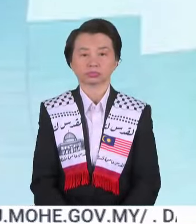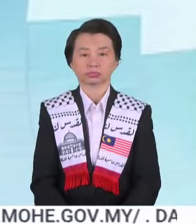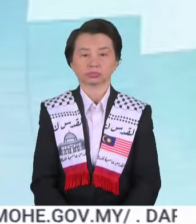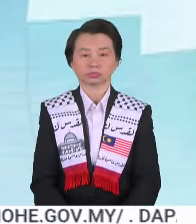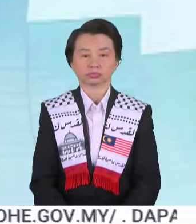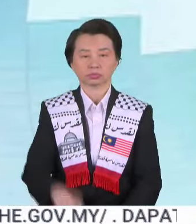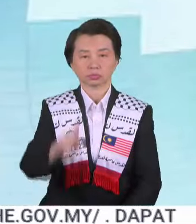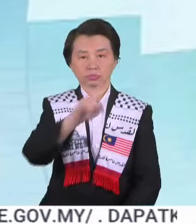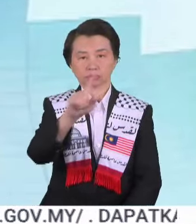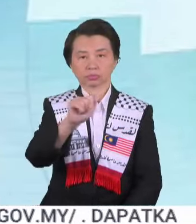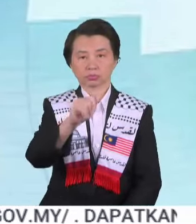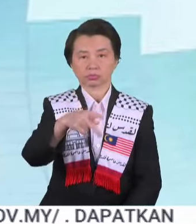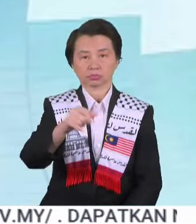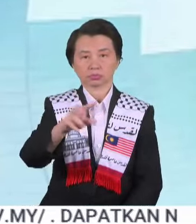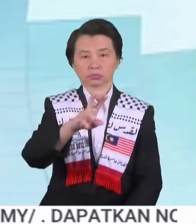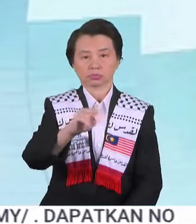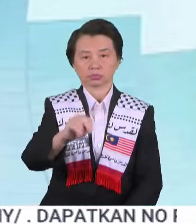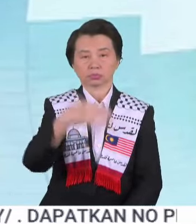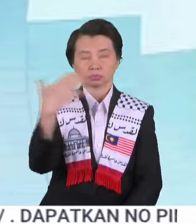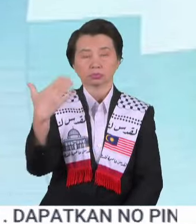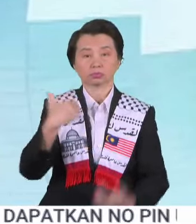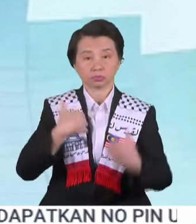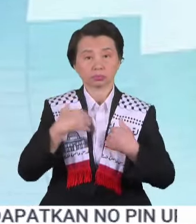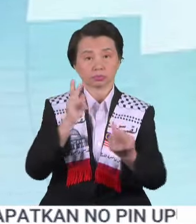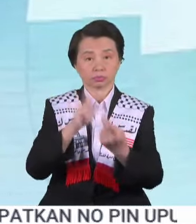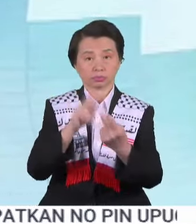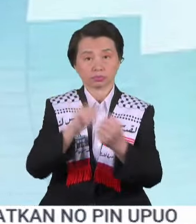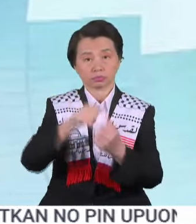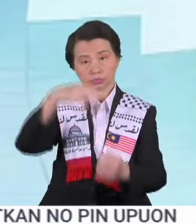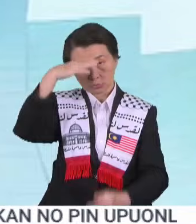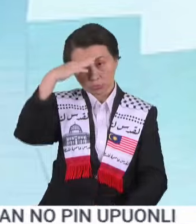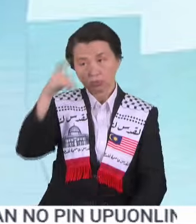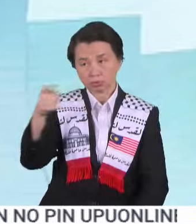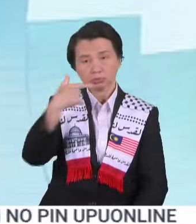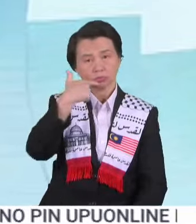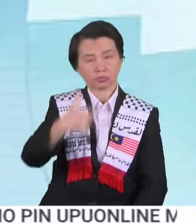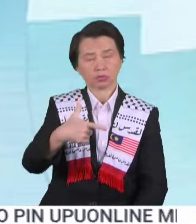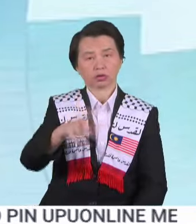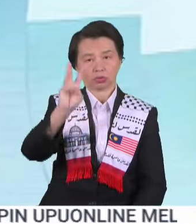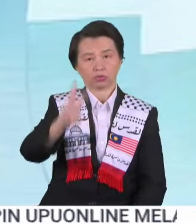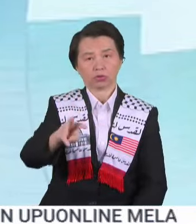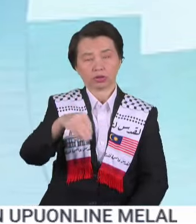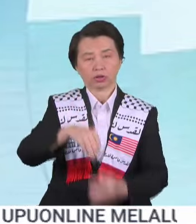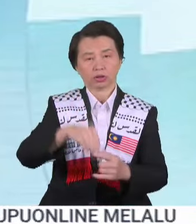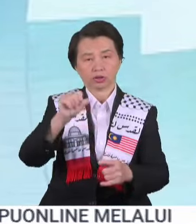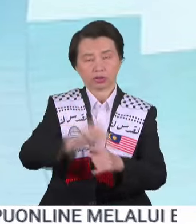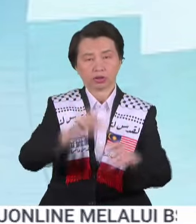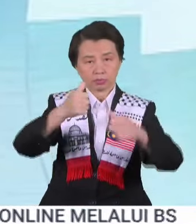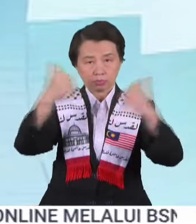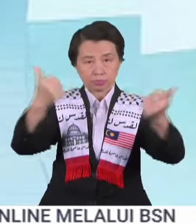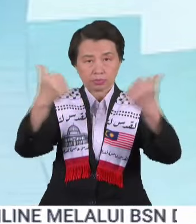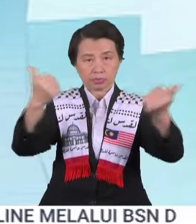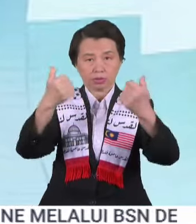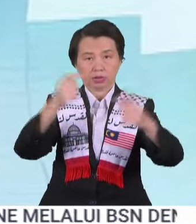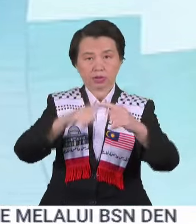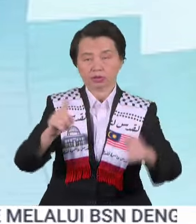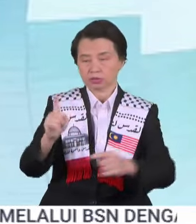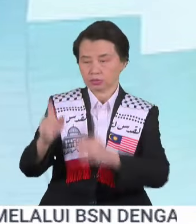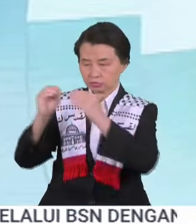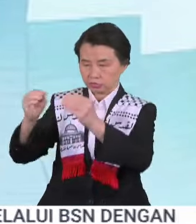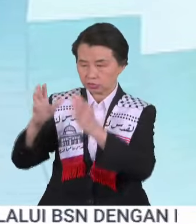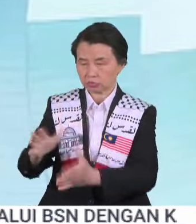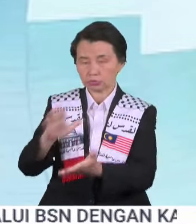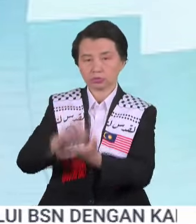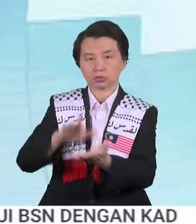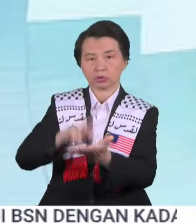Zapin salah satu identiti kesenian di Johor sejak sekian lama dan menjadi kewajipan dalam setiap kerayaan. Namun, seorang guru sekolah